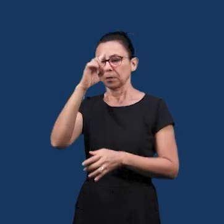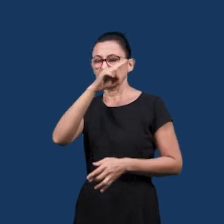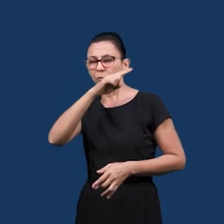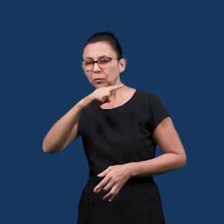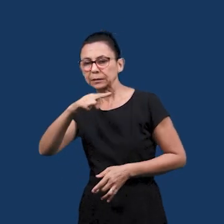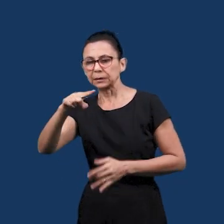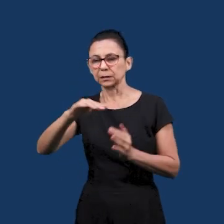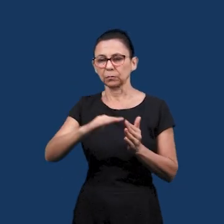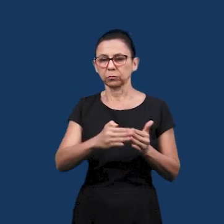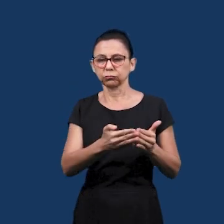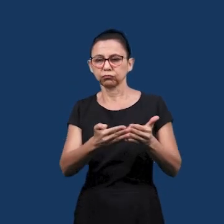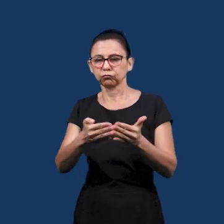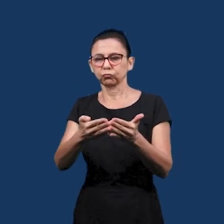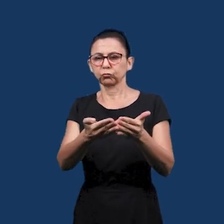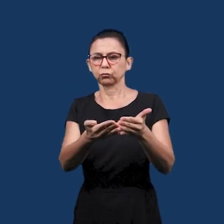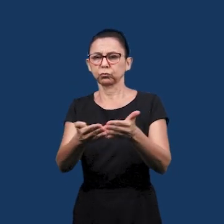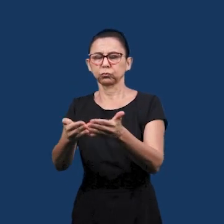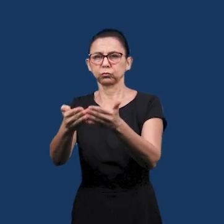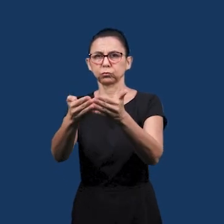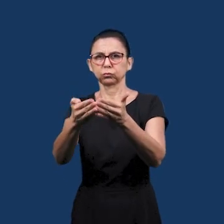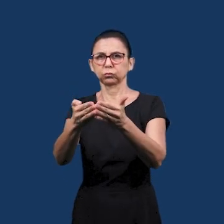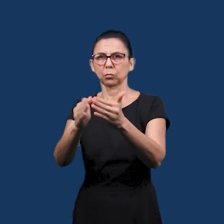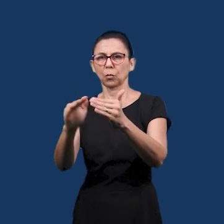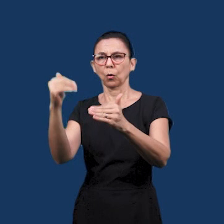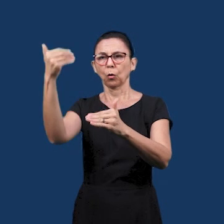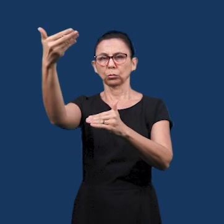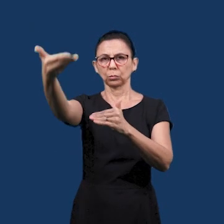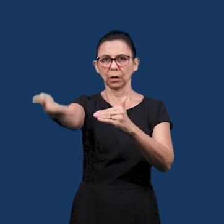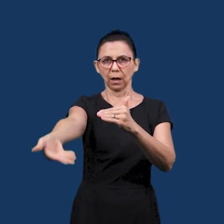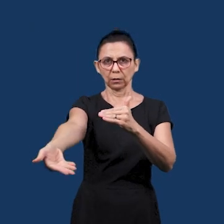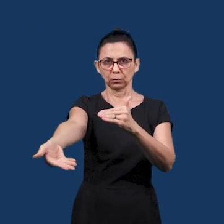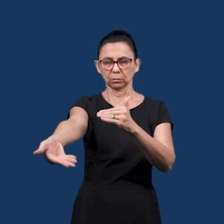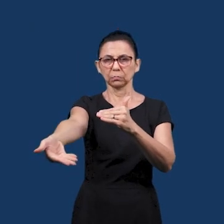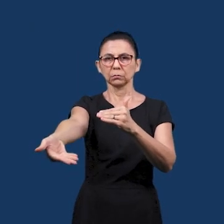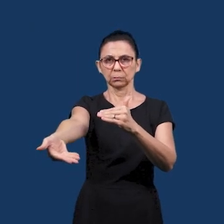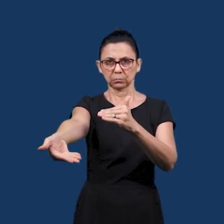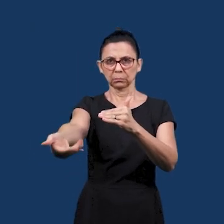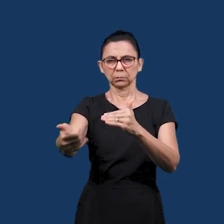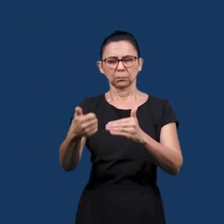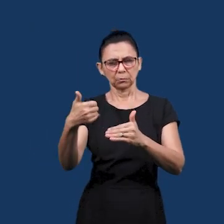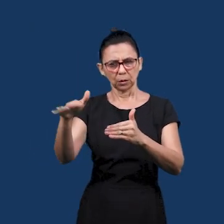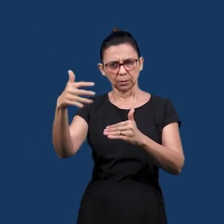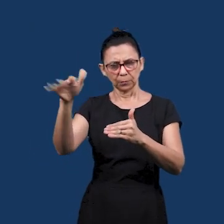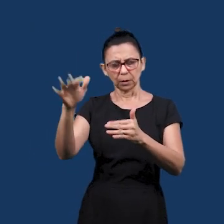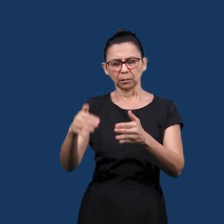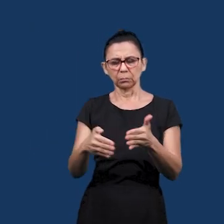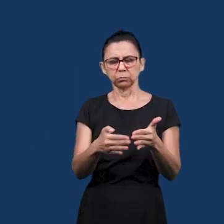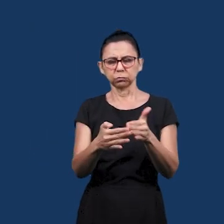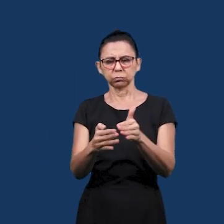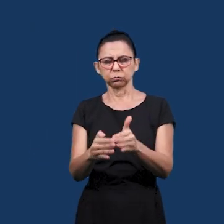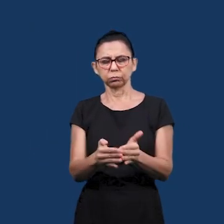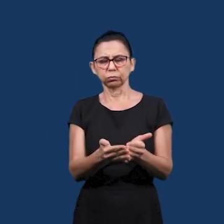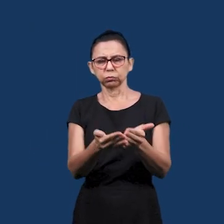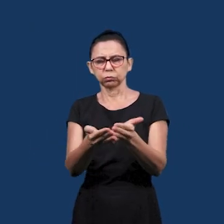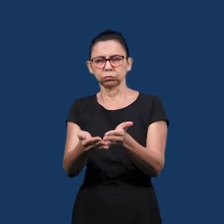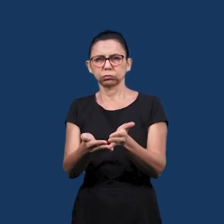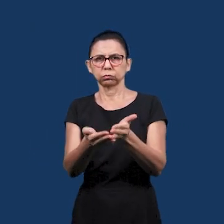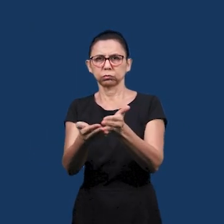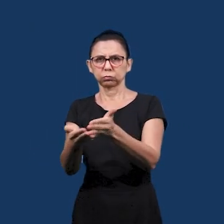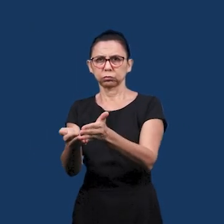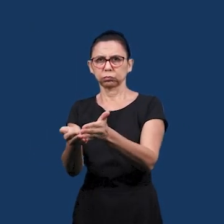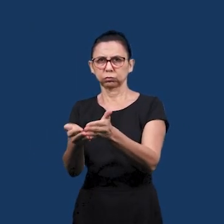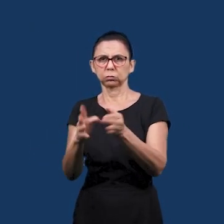И тотчас понудил Иисус учеников своих войти в лодку и отправиться прежде Его на другую сторону,